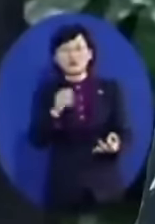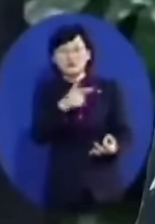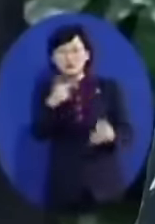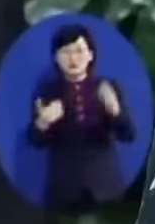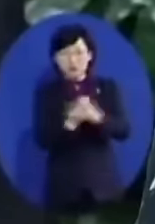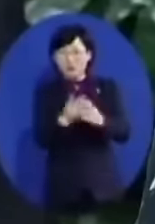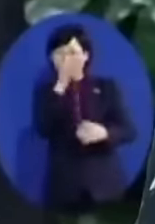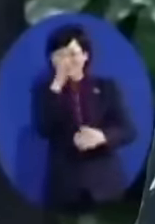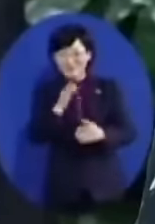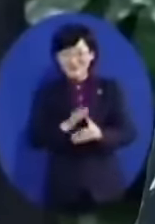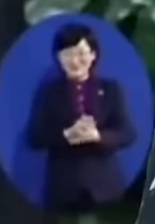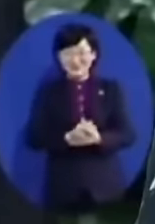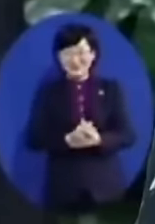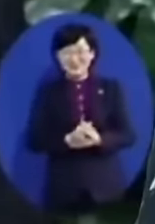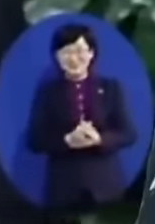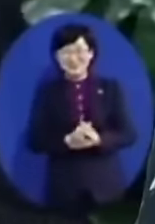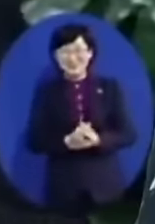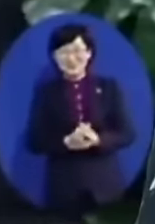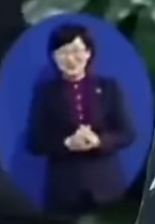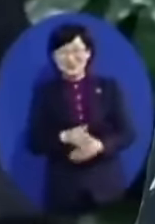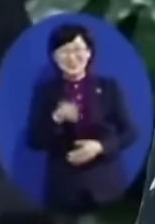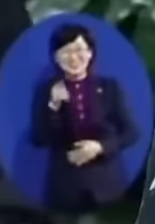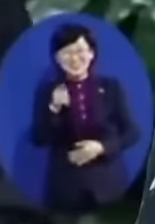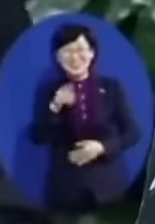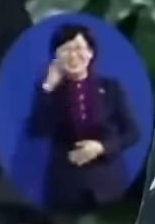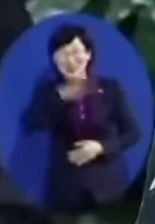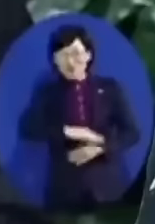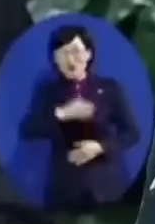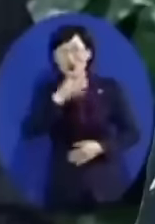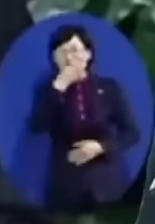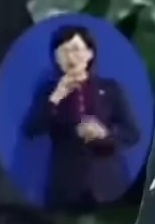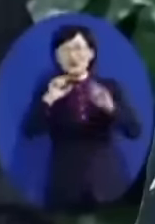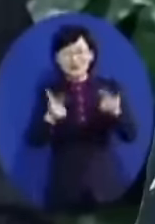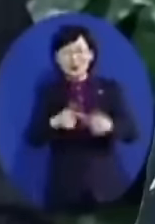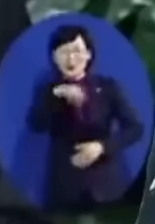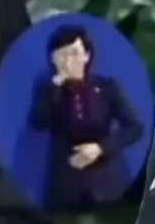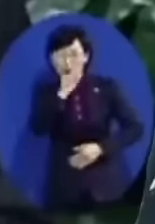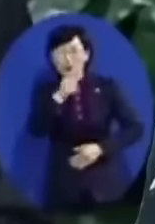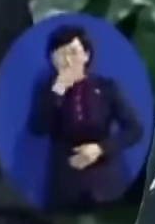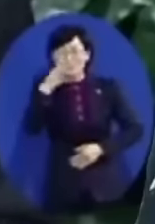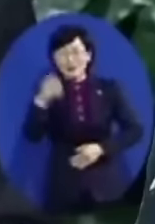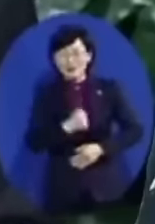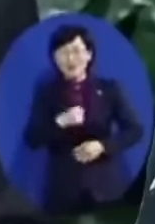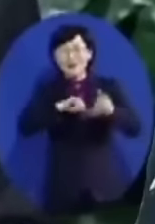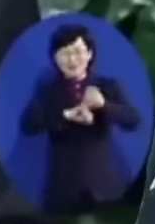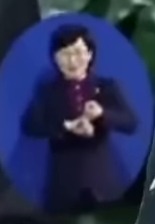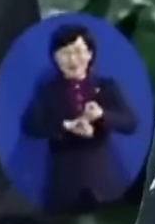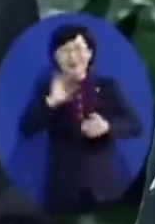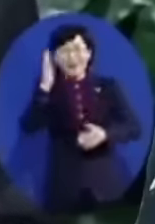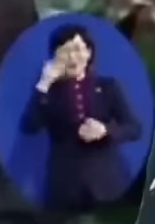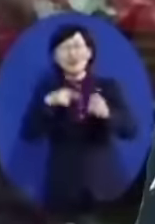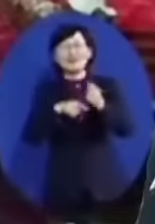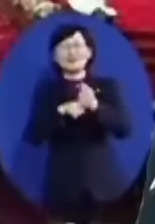큰일입니다. 그건 나쁜 욕심이 아니고 좋은 욕심은 가져야 되는 것입니다.